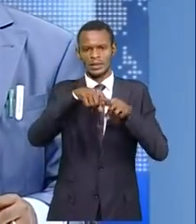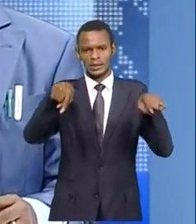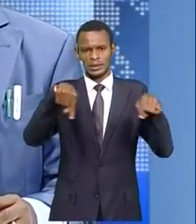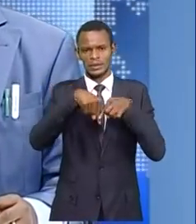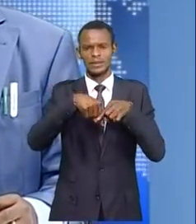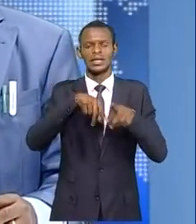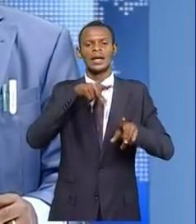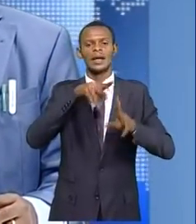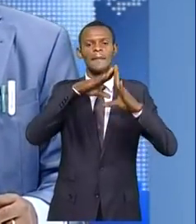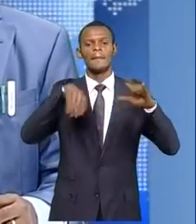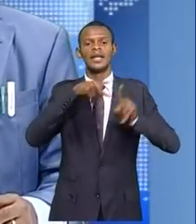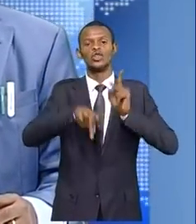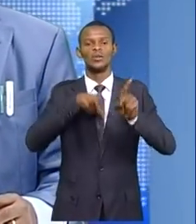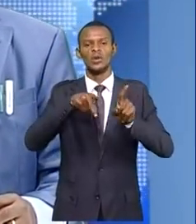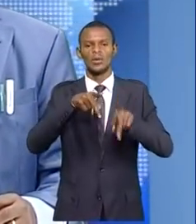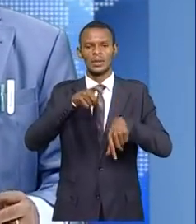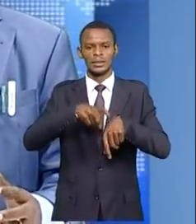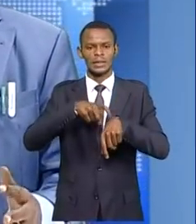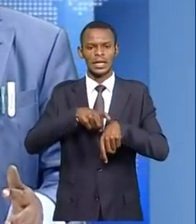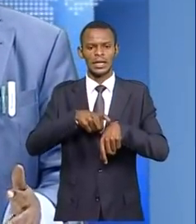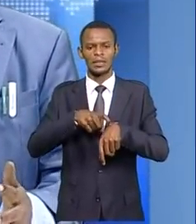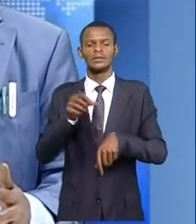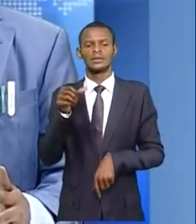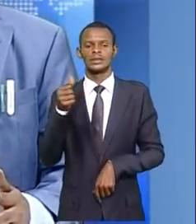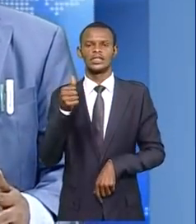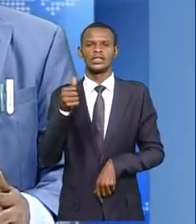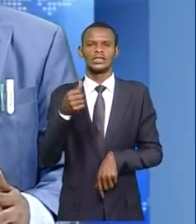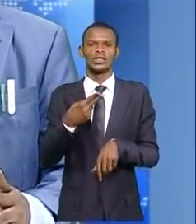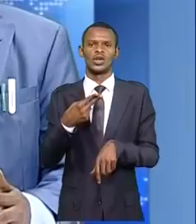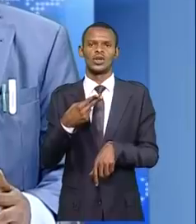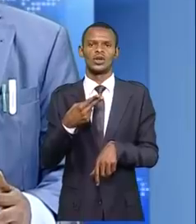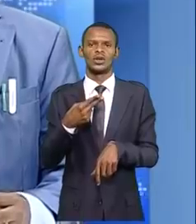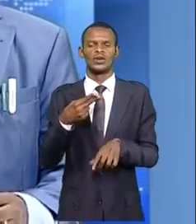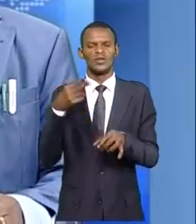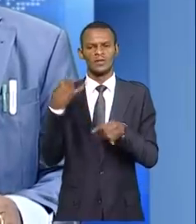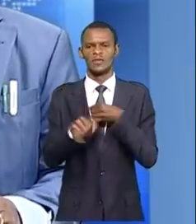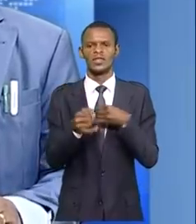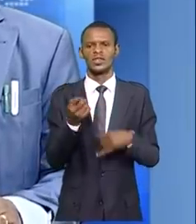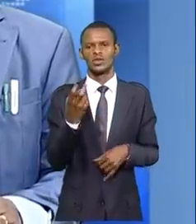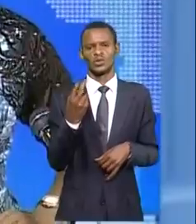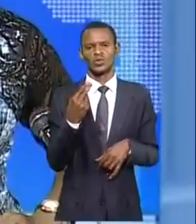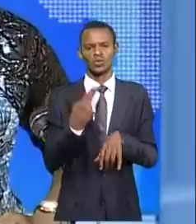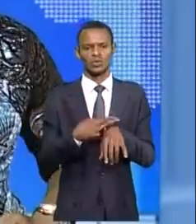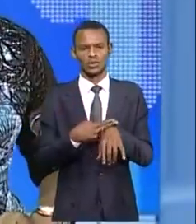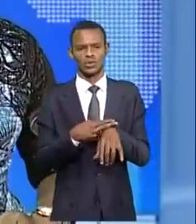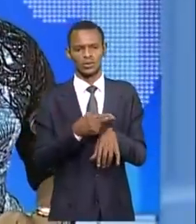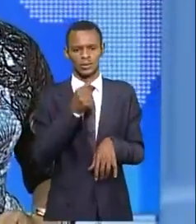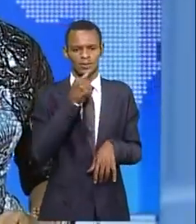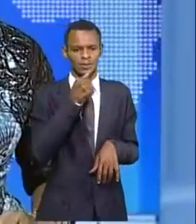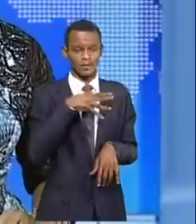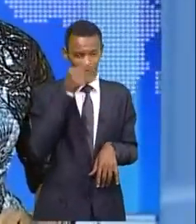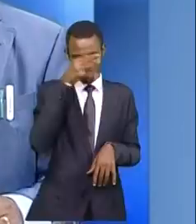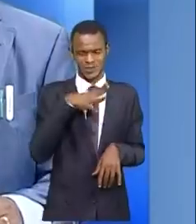prêts aussi à quelle heure à partie dès 10 heures et il est prévu la fin de la cérémonie à 12 ans par madame messieurs merci d'être passé